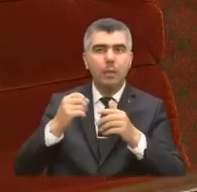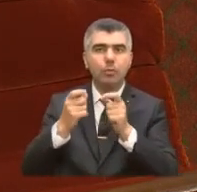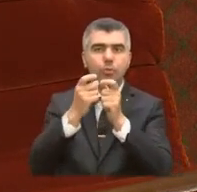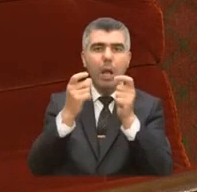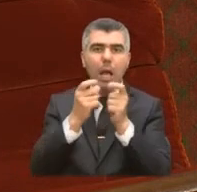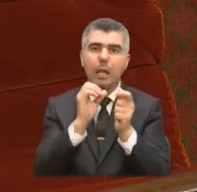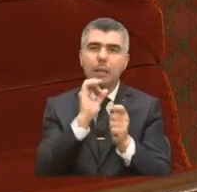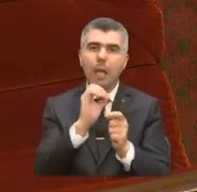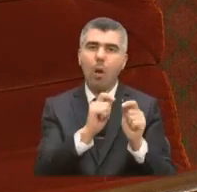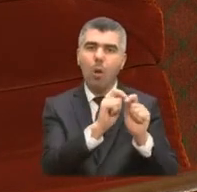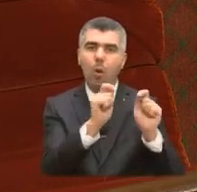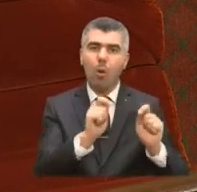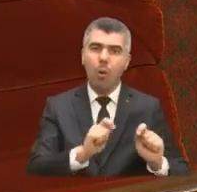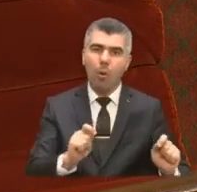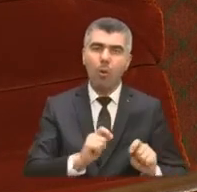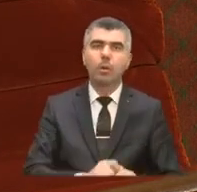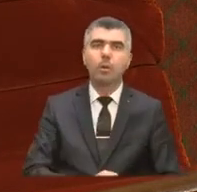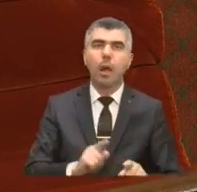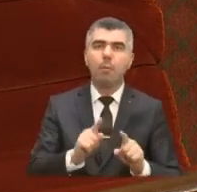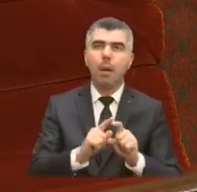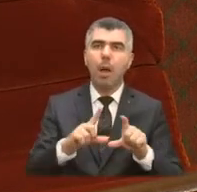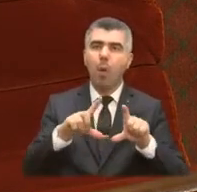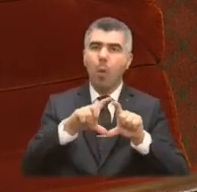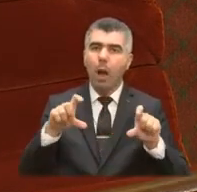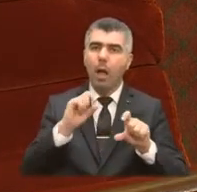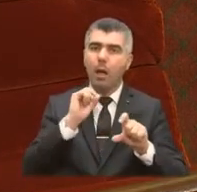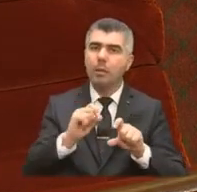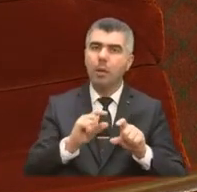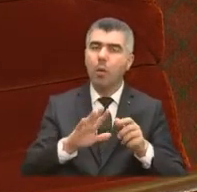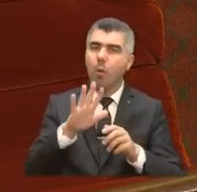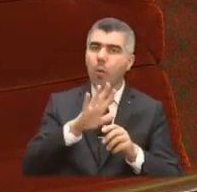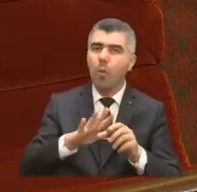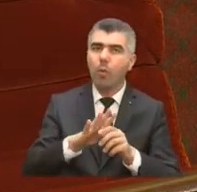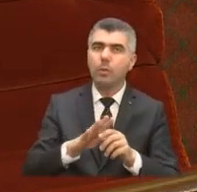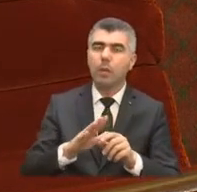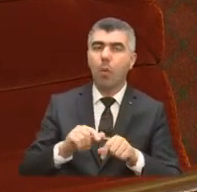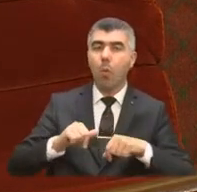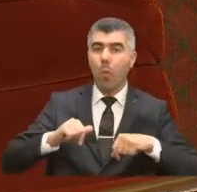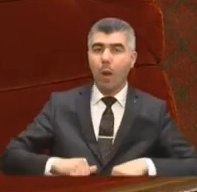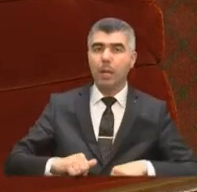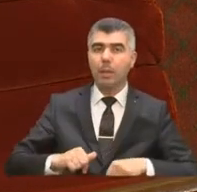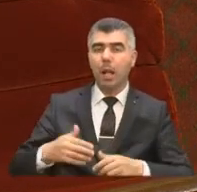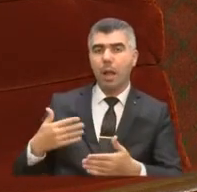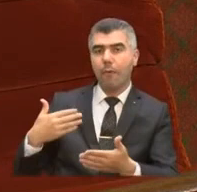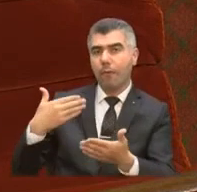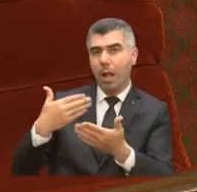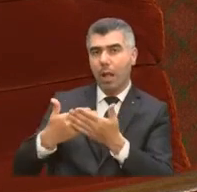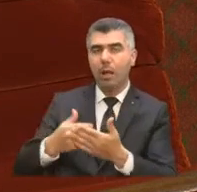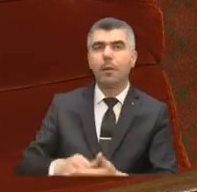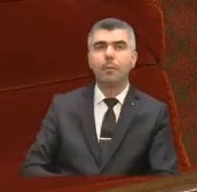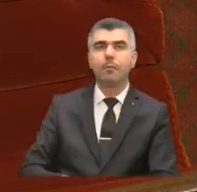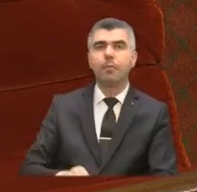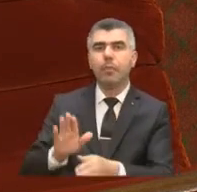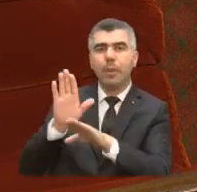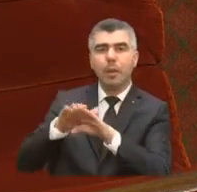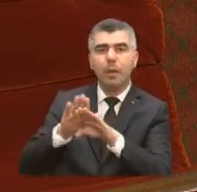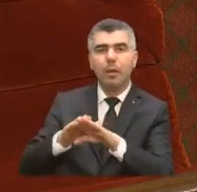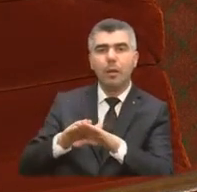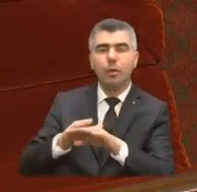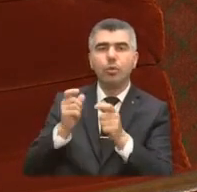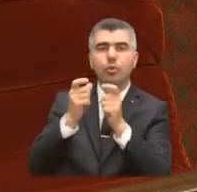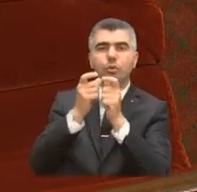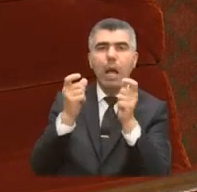هذه الخدمات وخضوع اسعار التذاكر لمبادئ العرض والطلب، قامت الوزاره مؤخرا بتحسيس الشركات البحريه